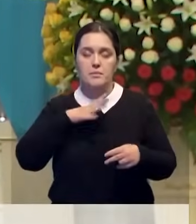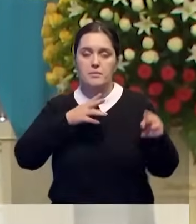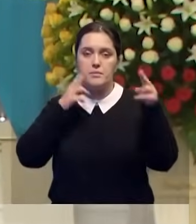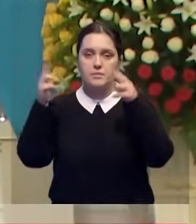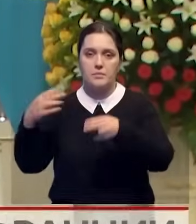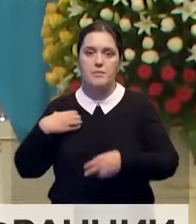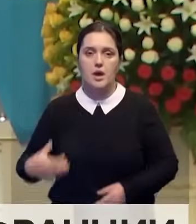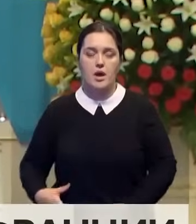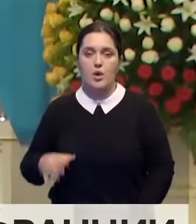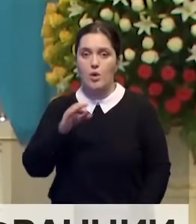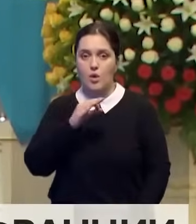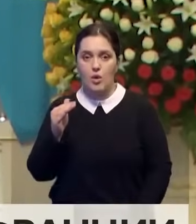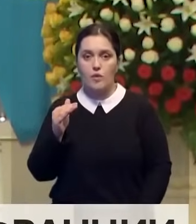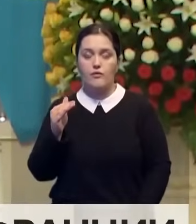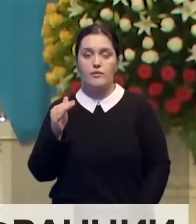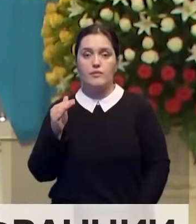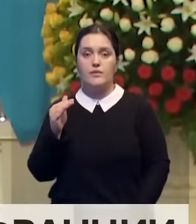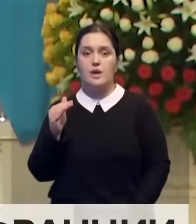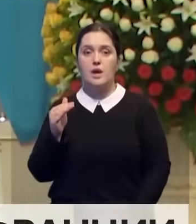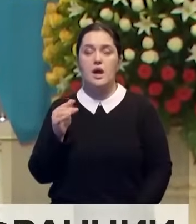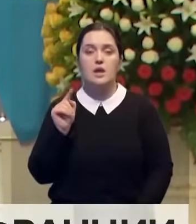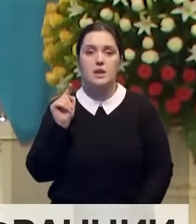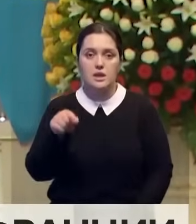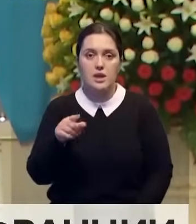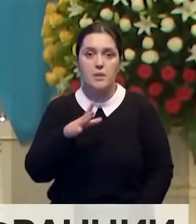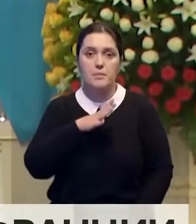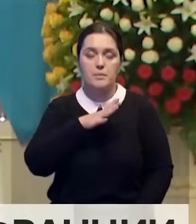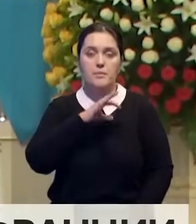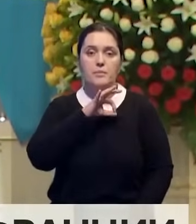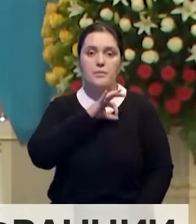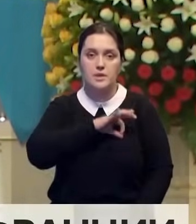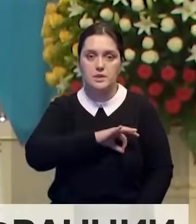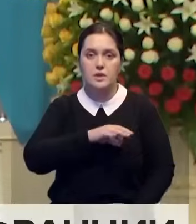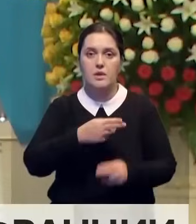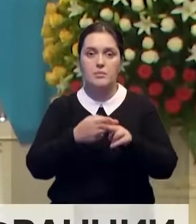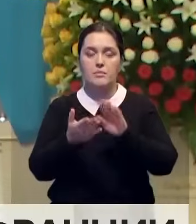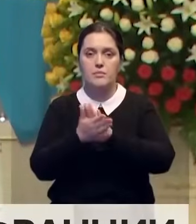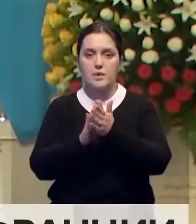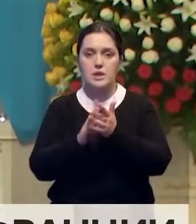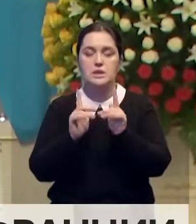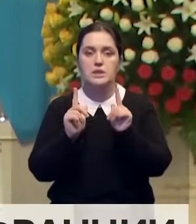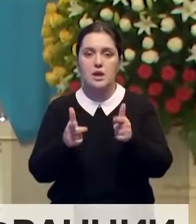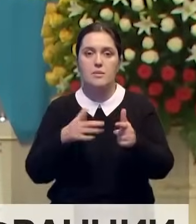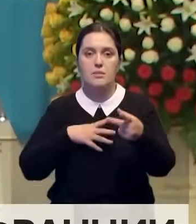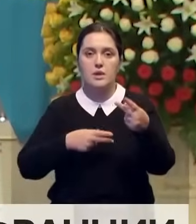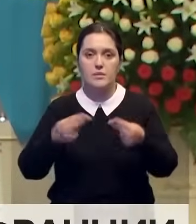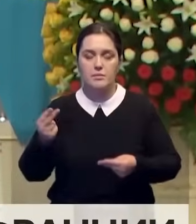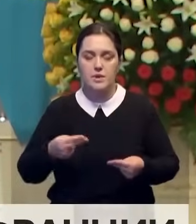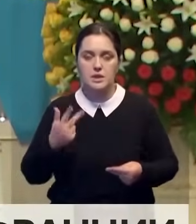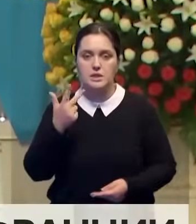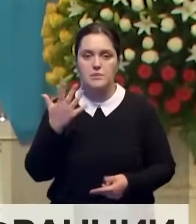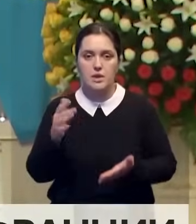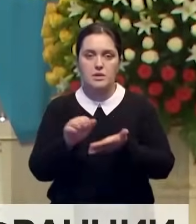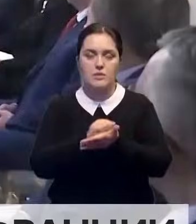с официальным визитом. И надо отметить, тогда он был плодотворным. На меморандумы и соглашения было подписано